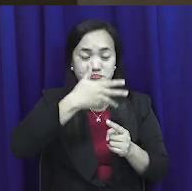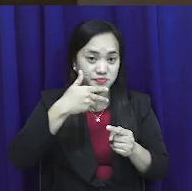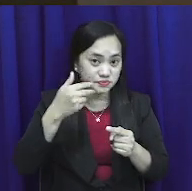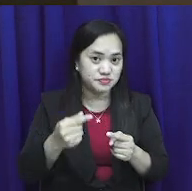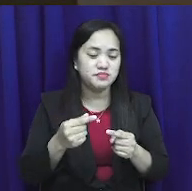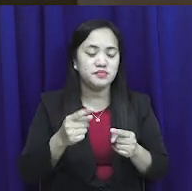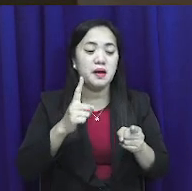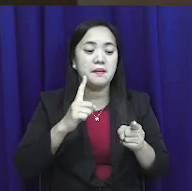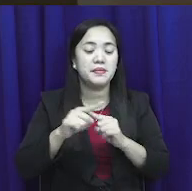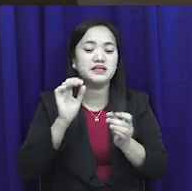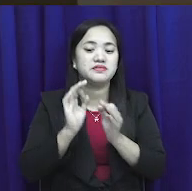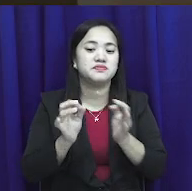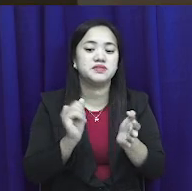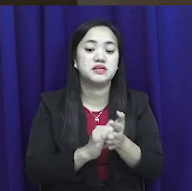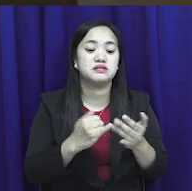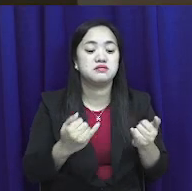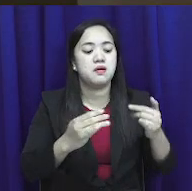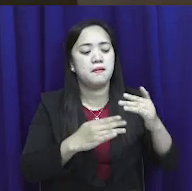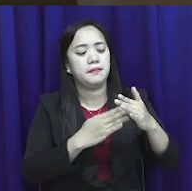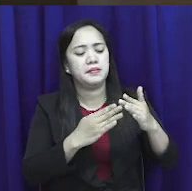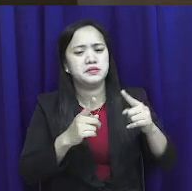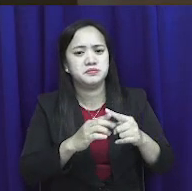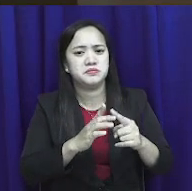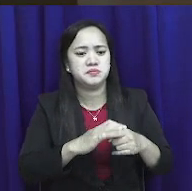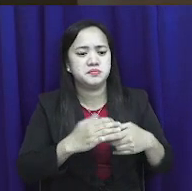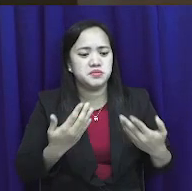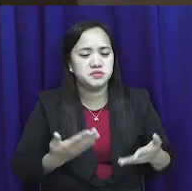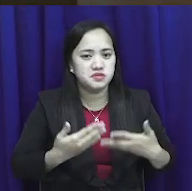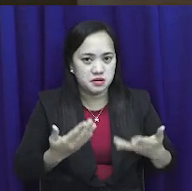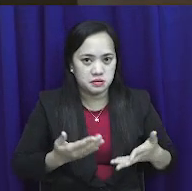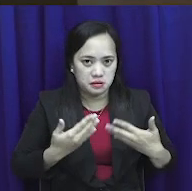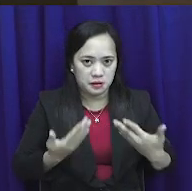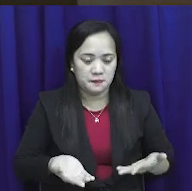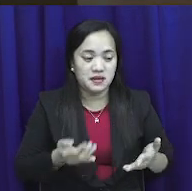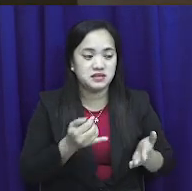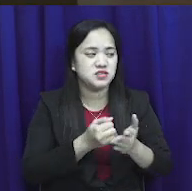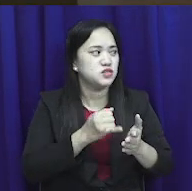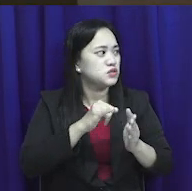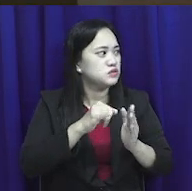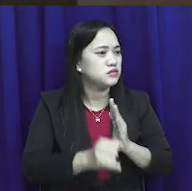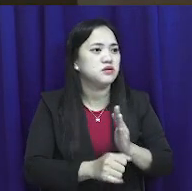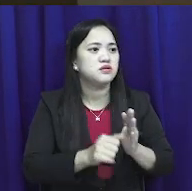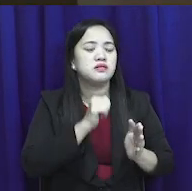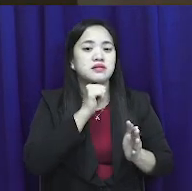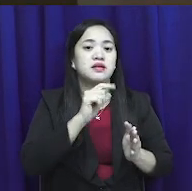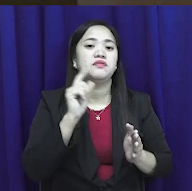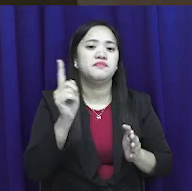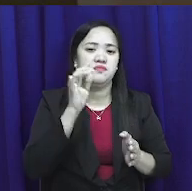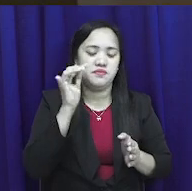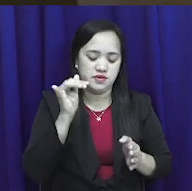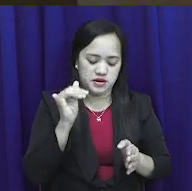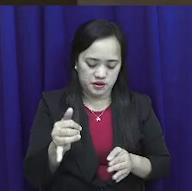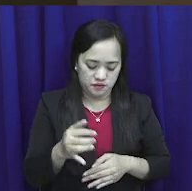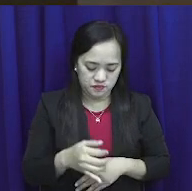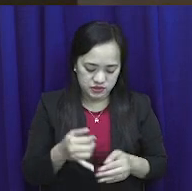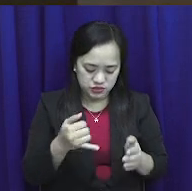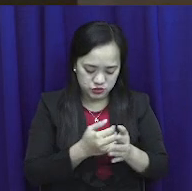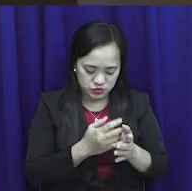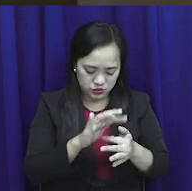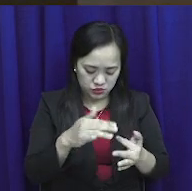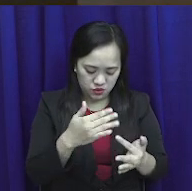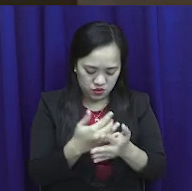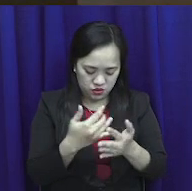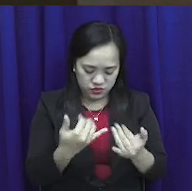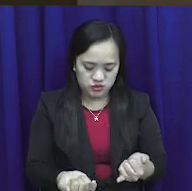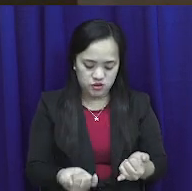ibabase yung ating kaligayahan that is only temporary ang sinasabi nga na ang pagse-serve sa